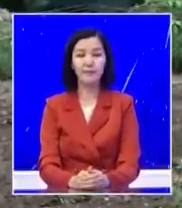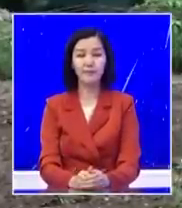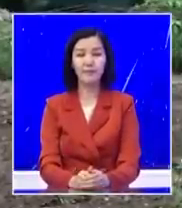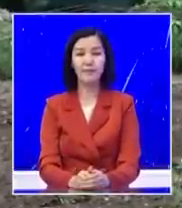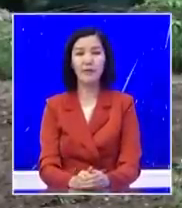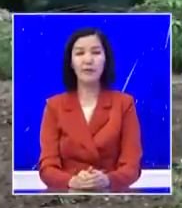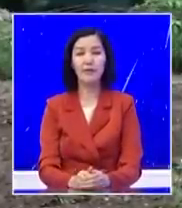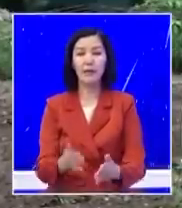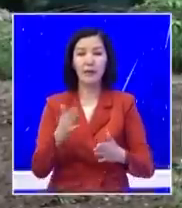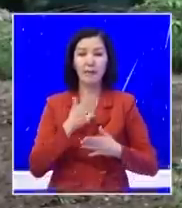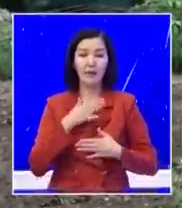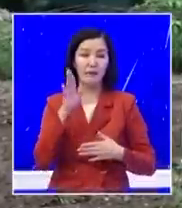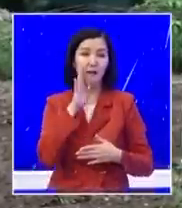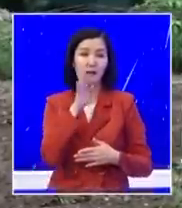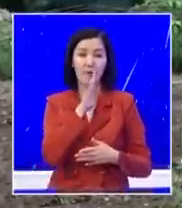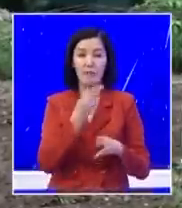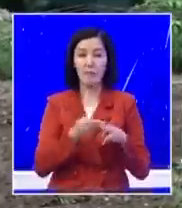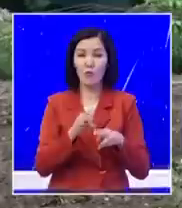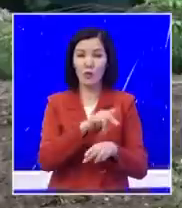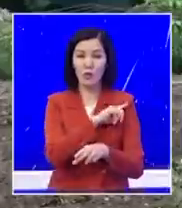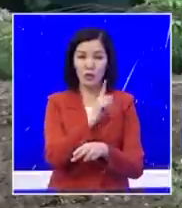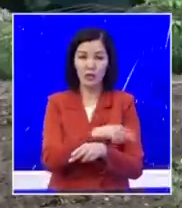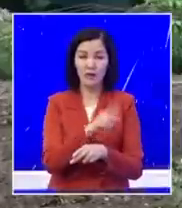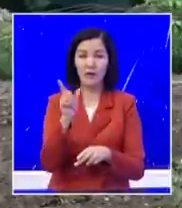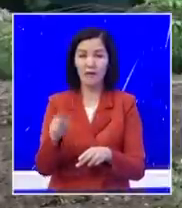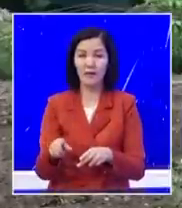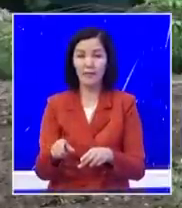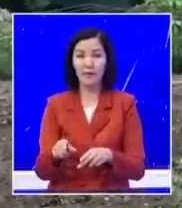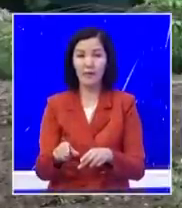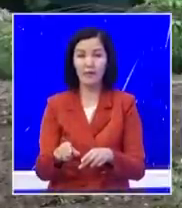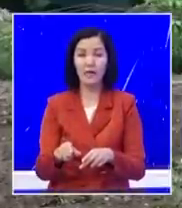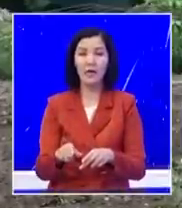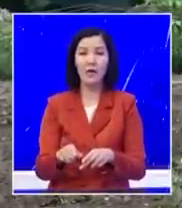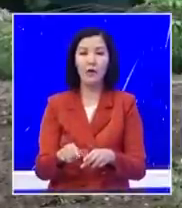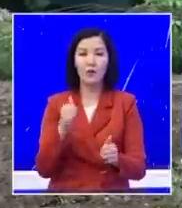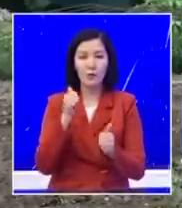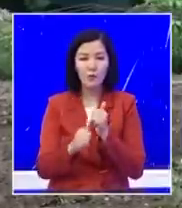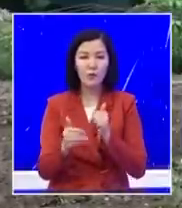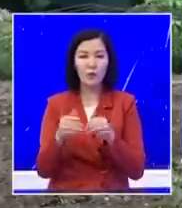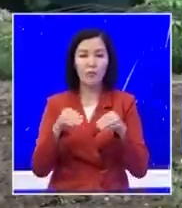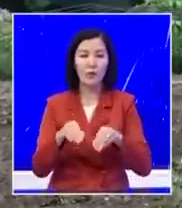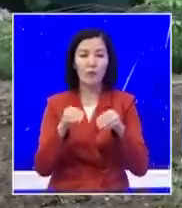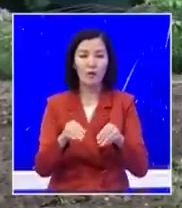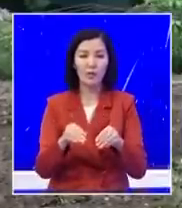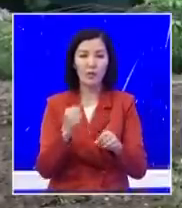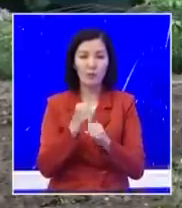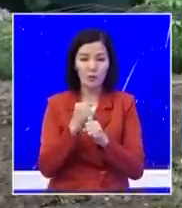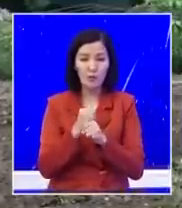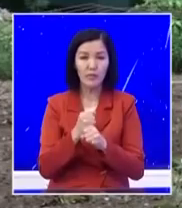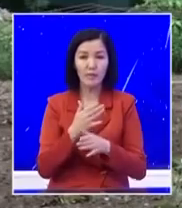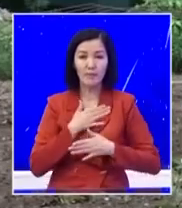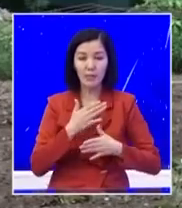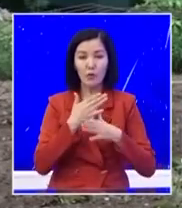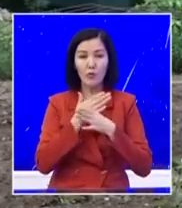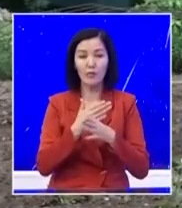духом. Менің анам өте жігерлі адам, бір орында отырмайды. Жасына қарамастан, күнде бау-бақшадан шықпайды. Бізге көмектеседі.